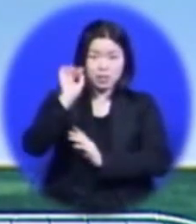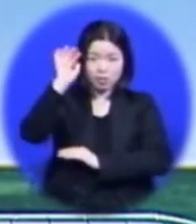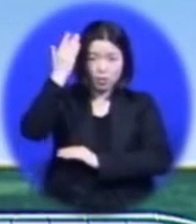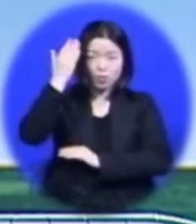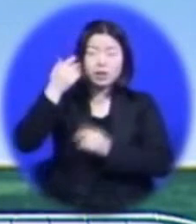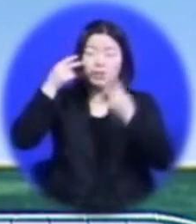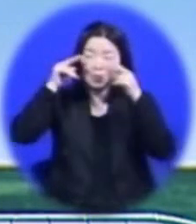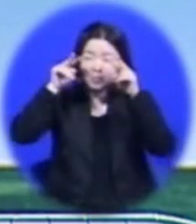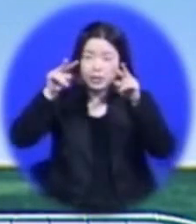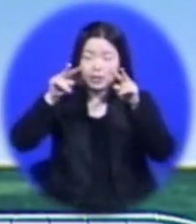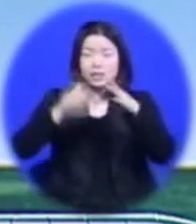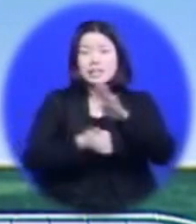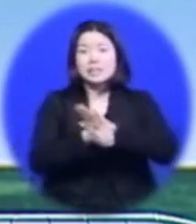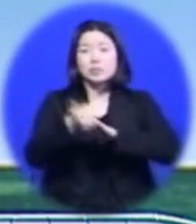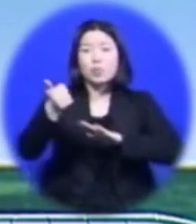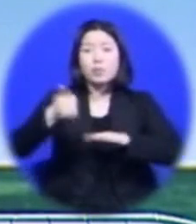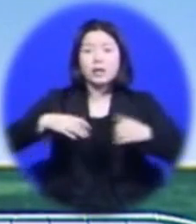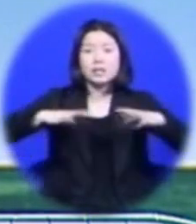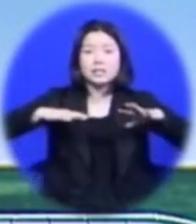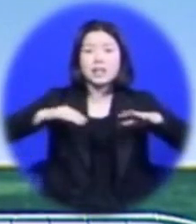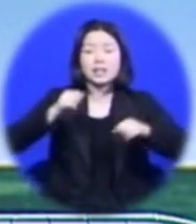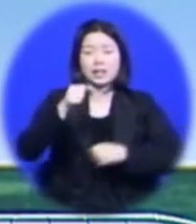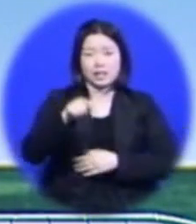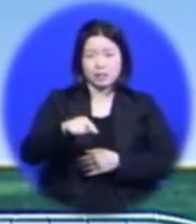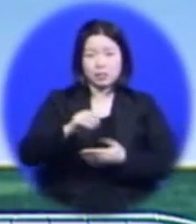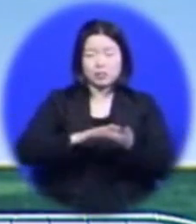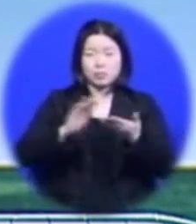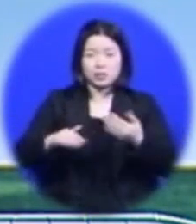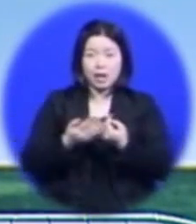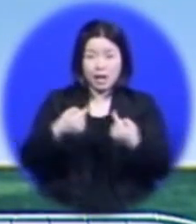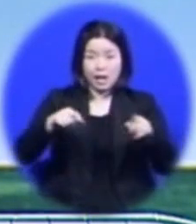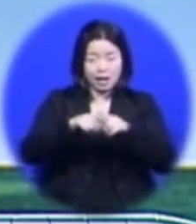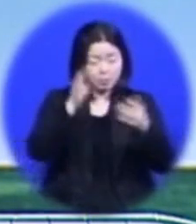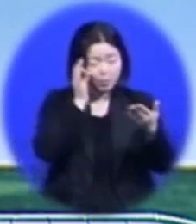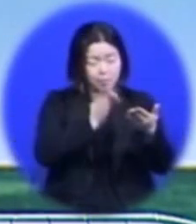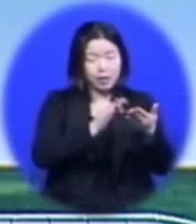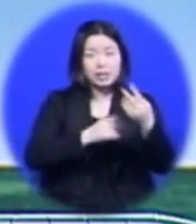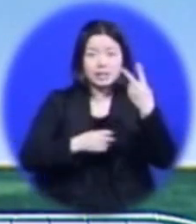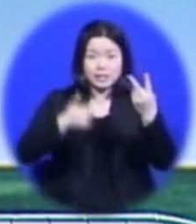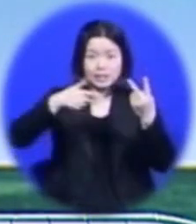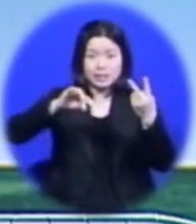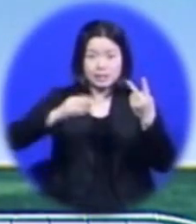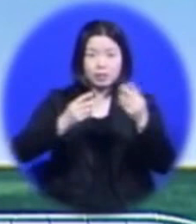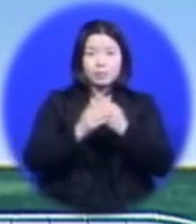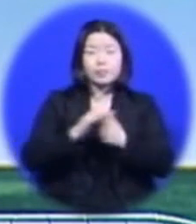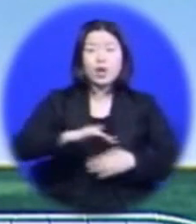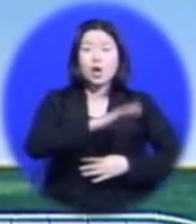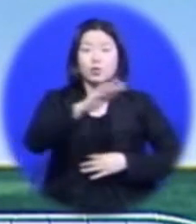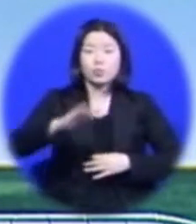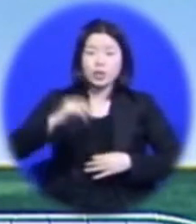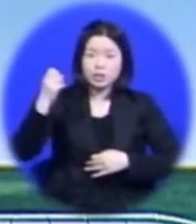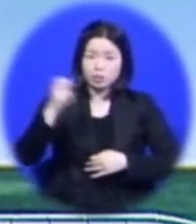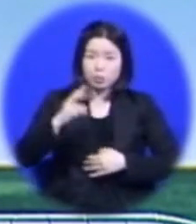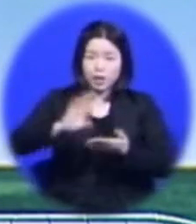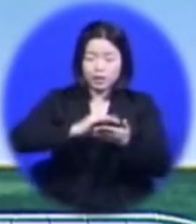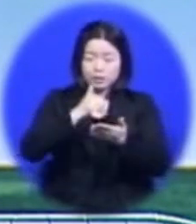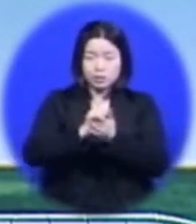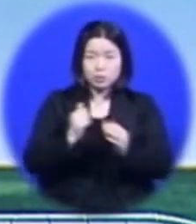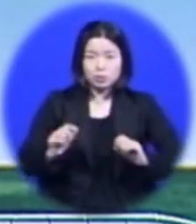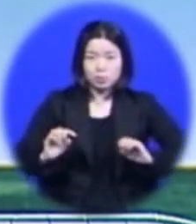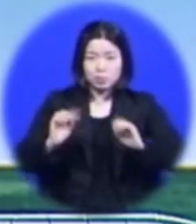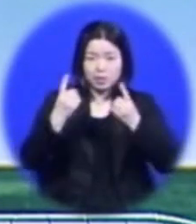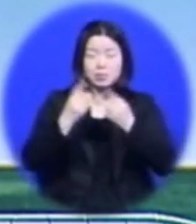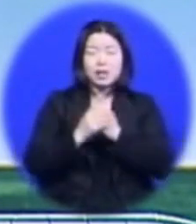바라보는 소망을 자랑하는 것입니다. 함께 보실까요? 2절에 우리는 또한 그리스도로